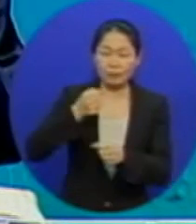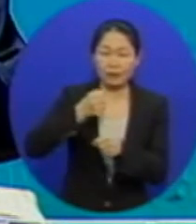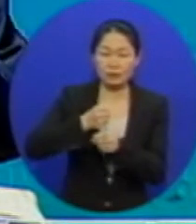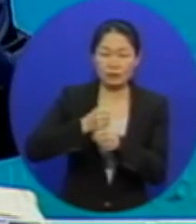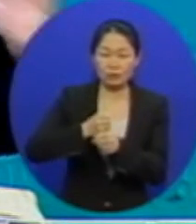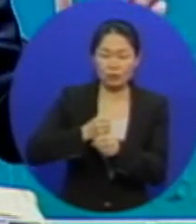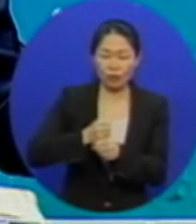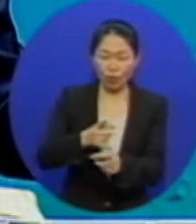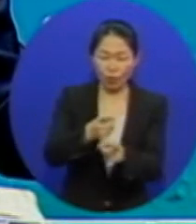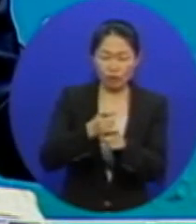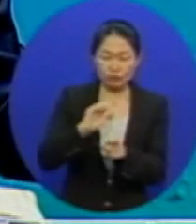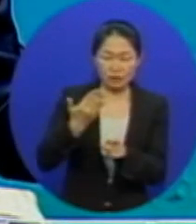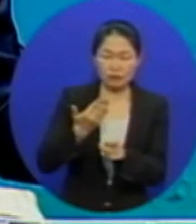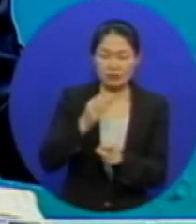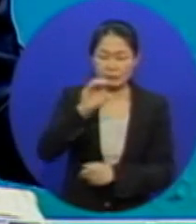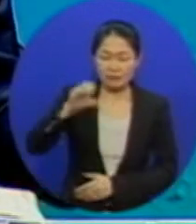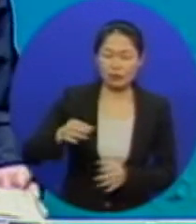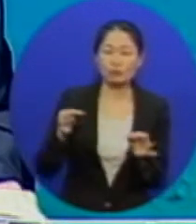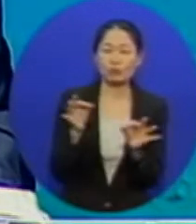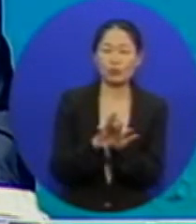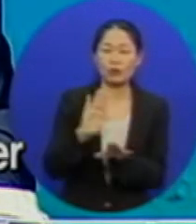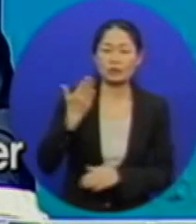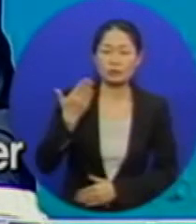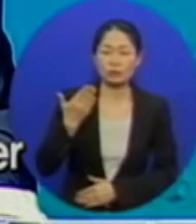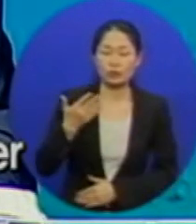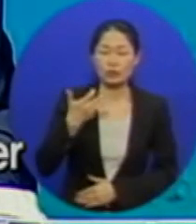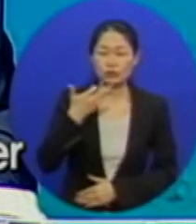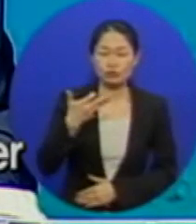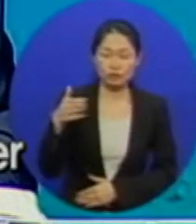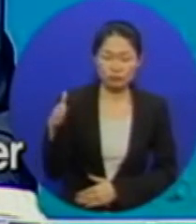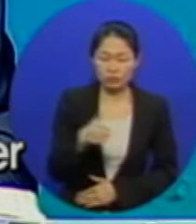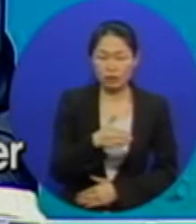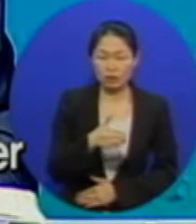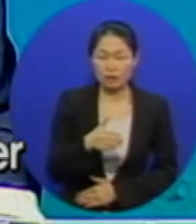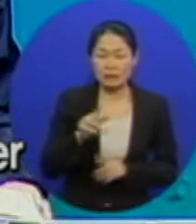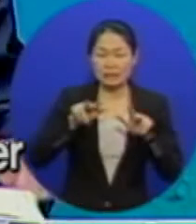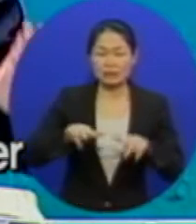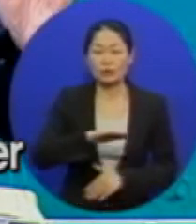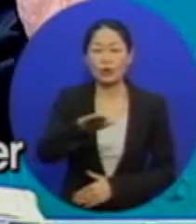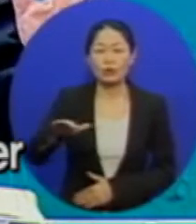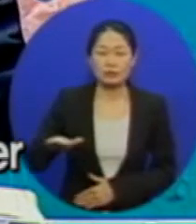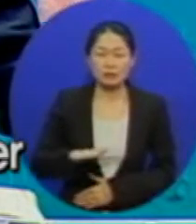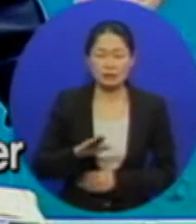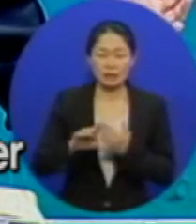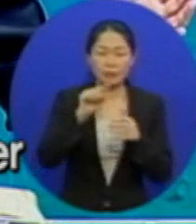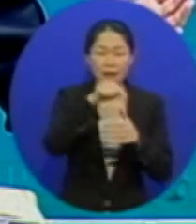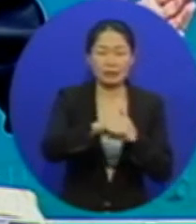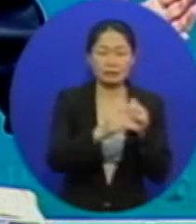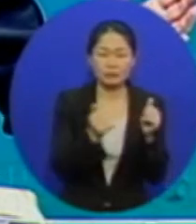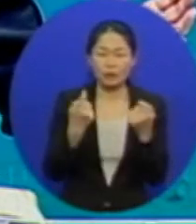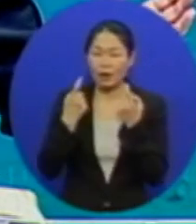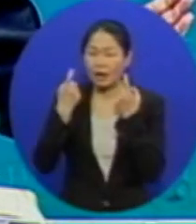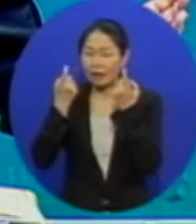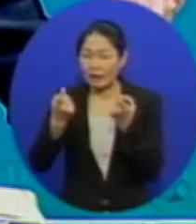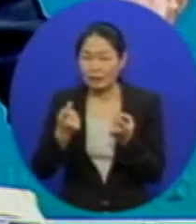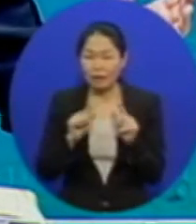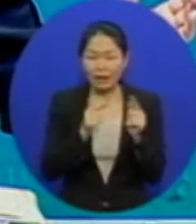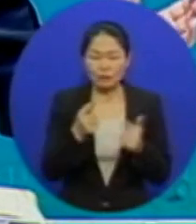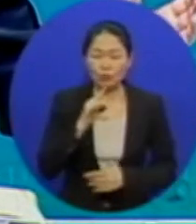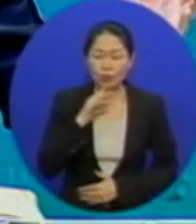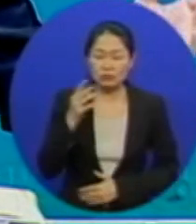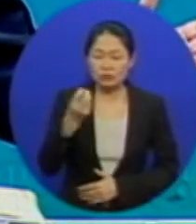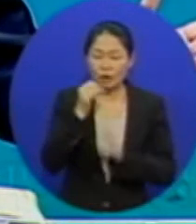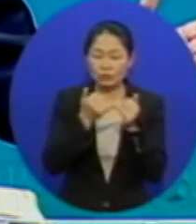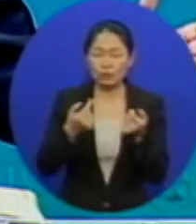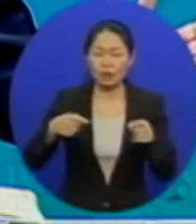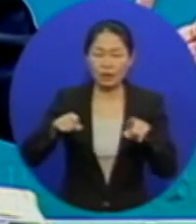된 것을 십자가로 소멸 하시고 그리고 19절 부터 이제 너희들이 외인 도 아니고 나건 애도 아니고 오직 성도들과